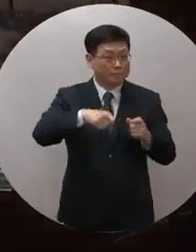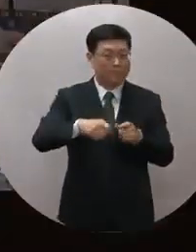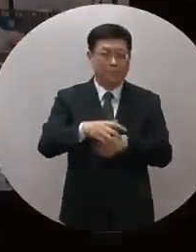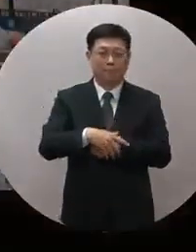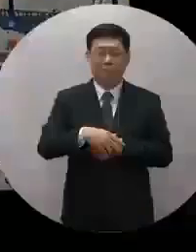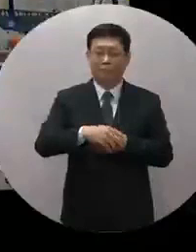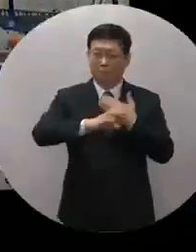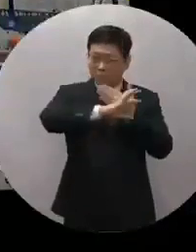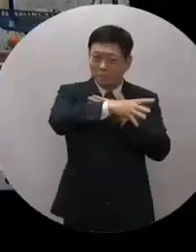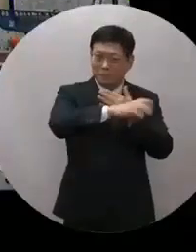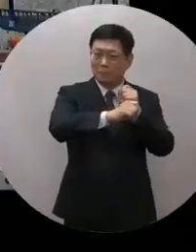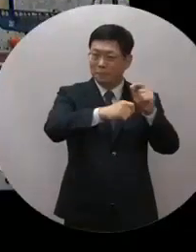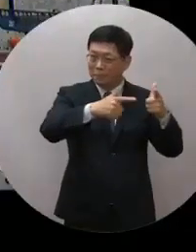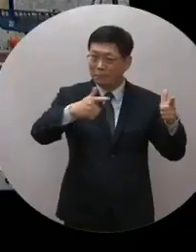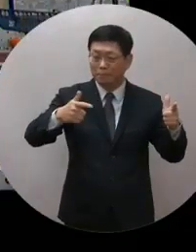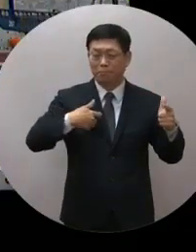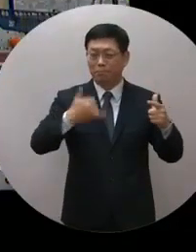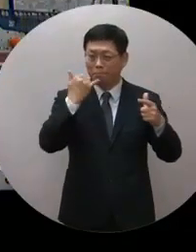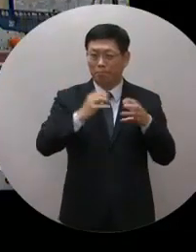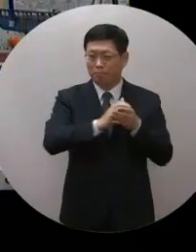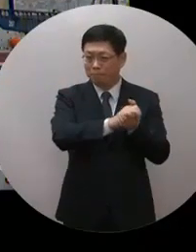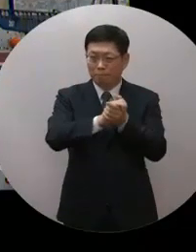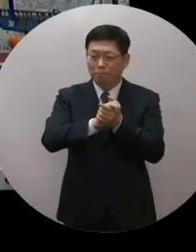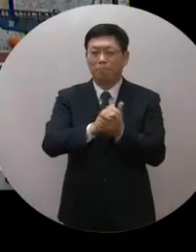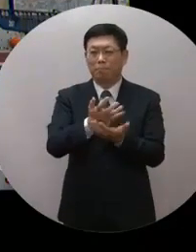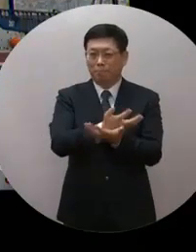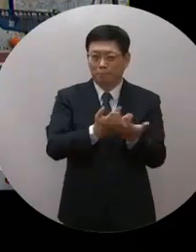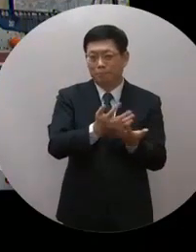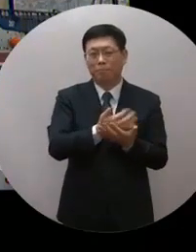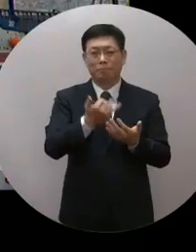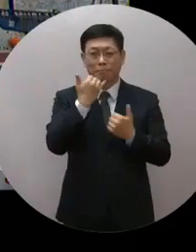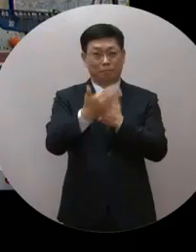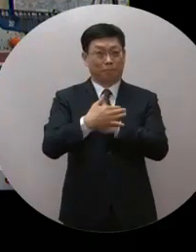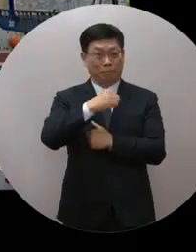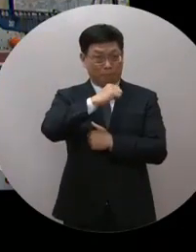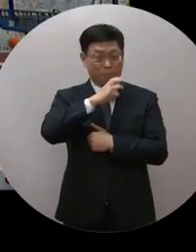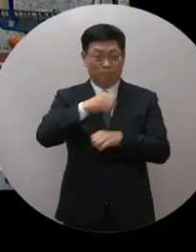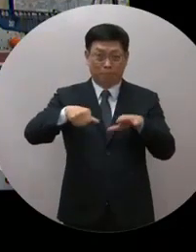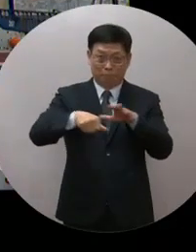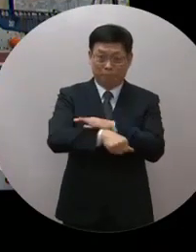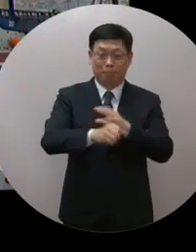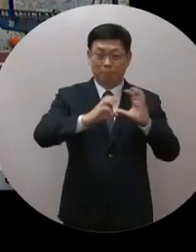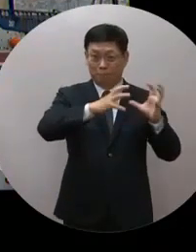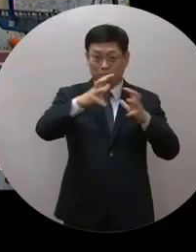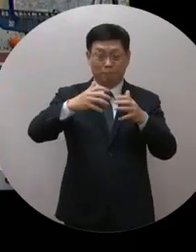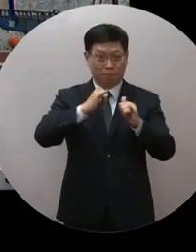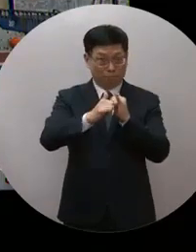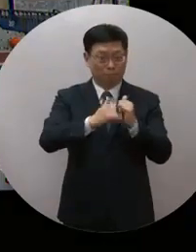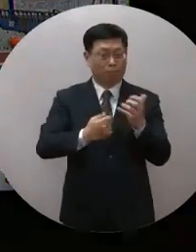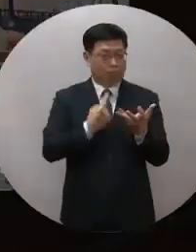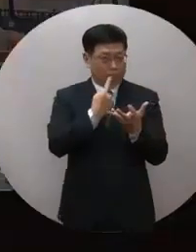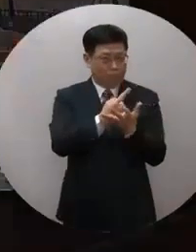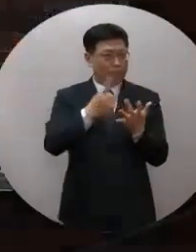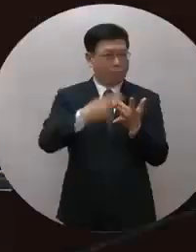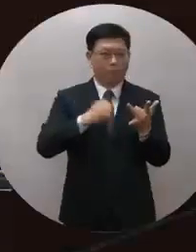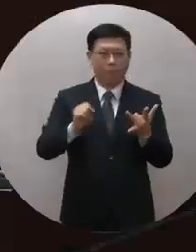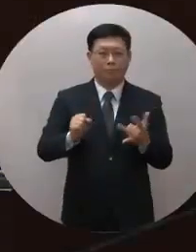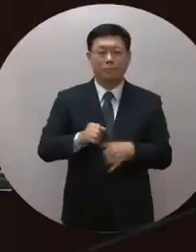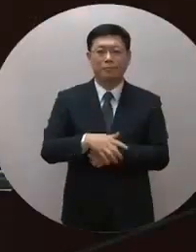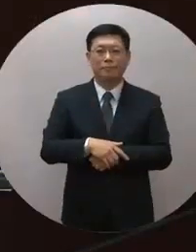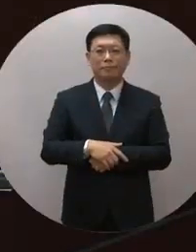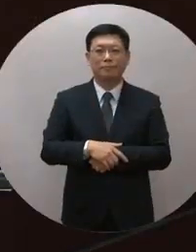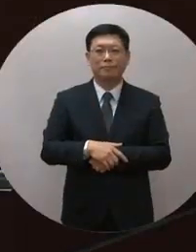与相关国家建立紧密关系，让台湾成为国际社会不可或缺的伙